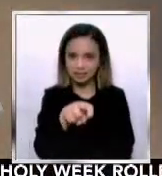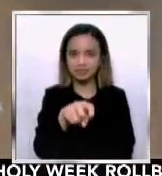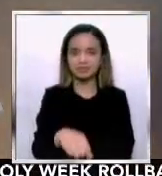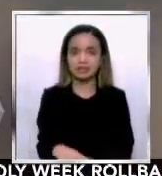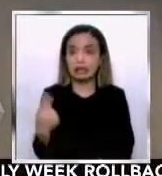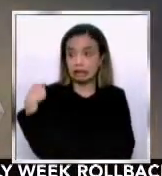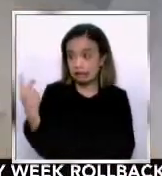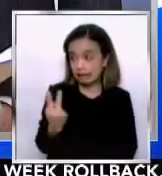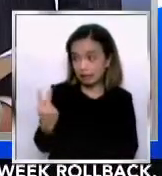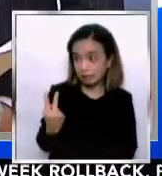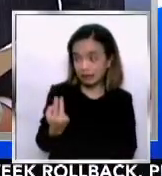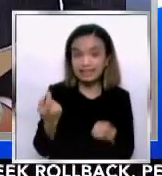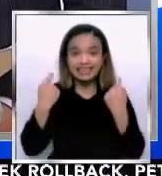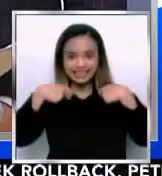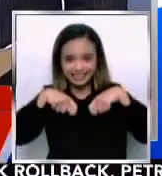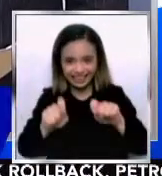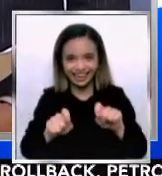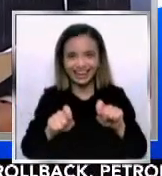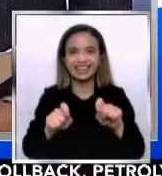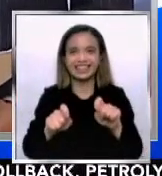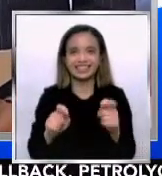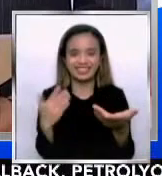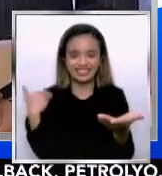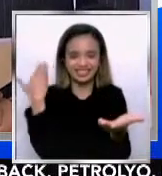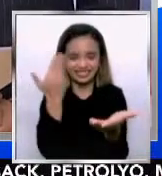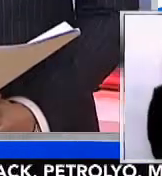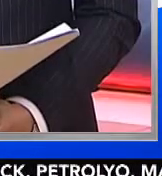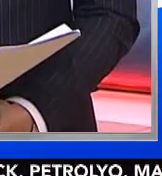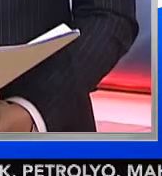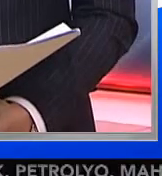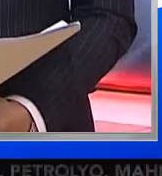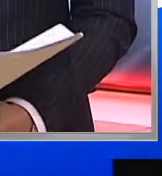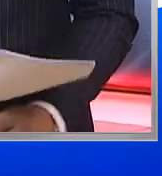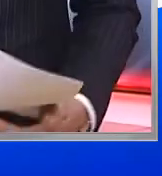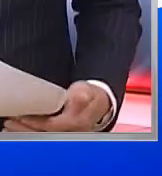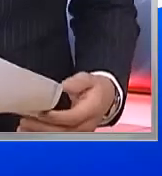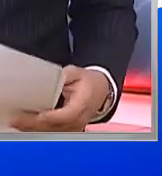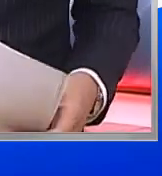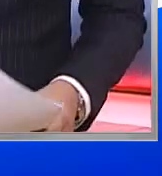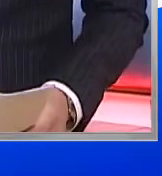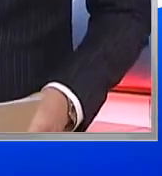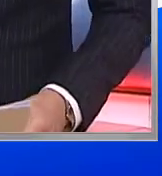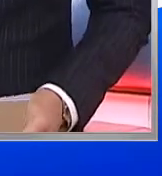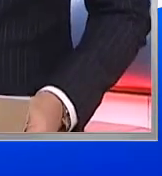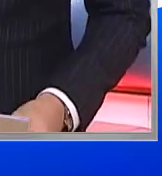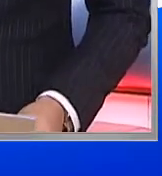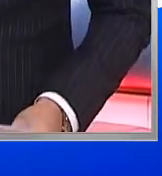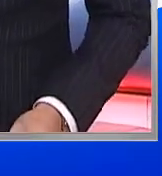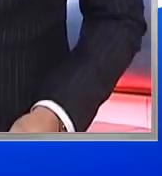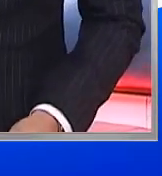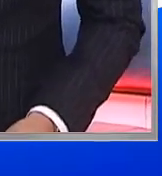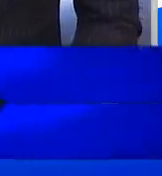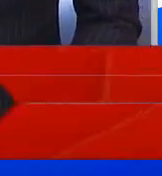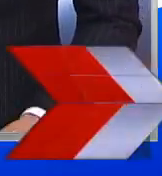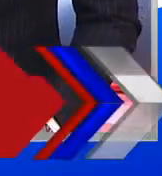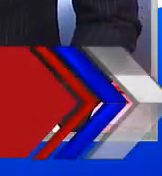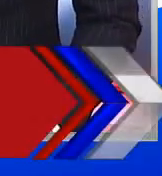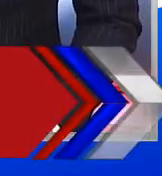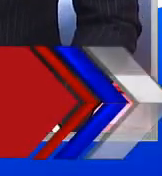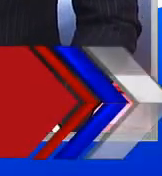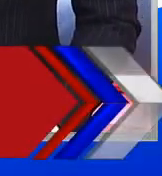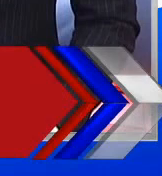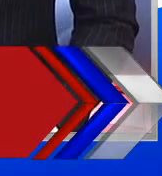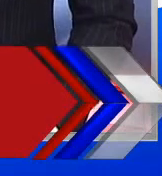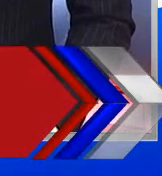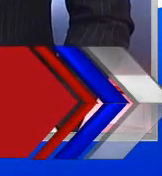partner na makarating dyan, di ba? Ganda, no? Para ang lamig. Oo nga, abot kamay na nga. At mga kapuso, yan po ang mga